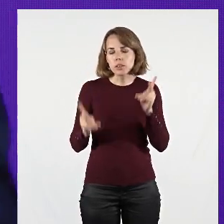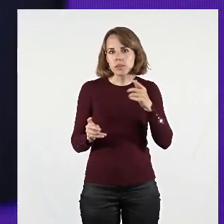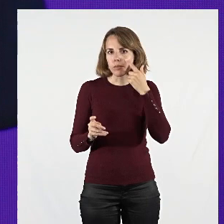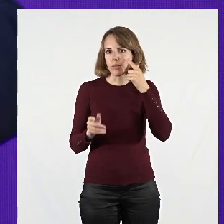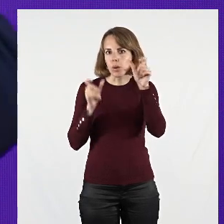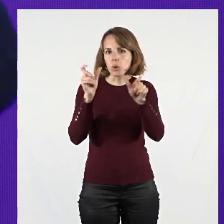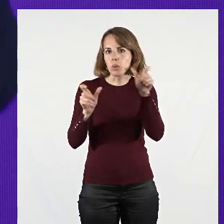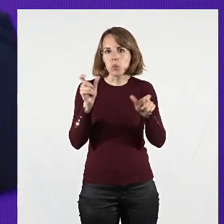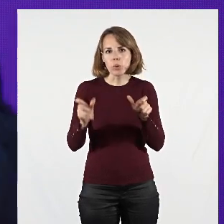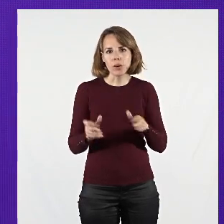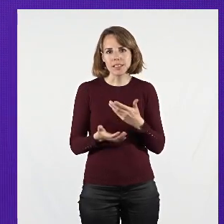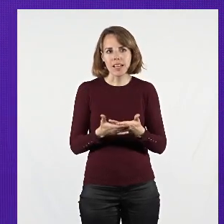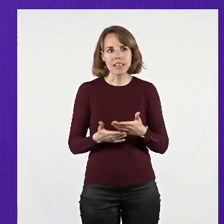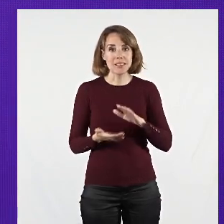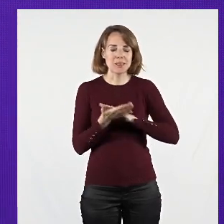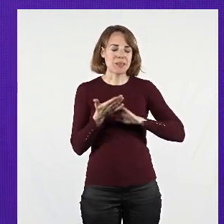technique, je lui fais faire